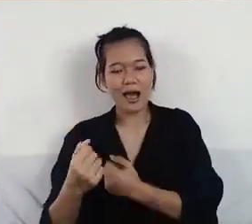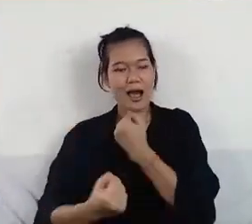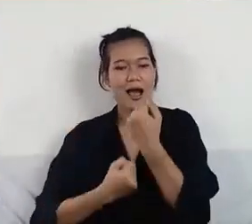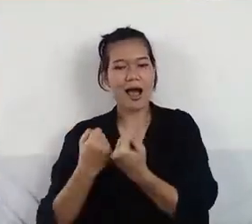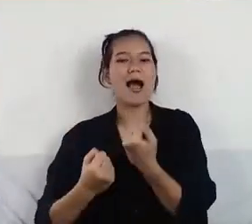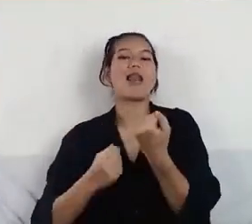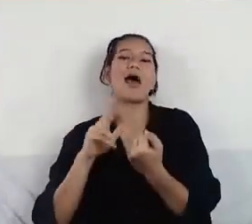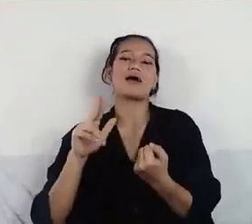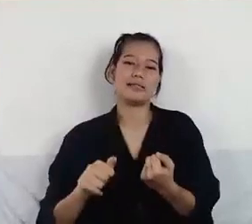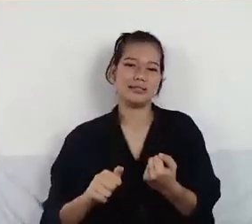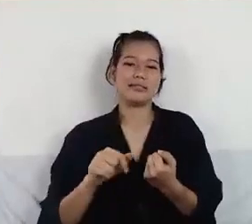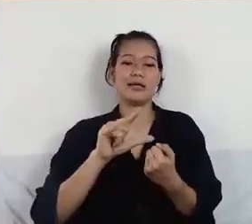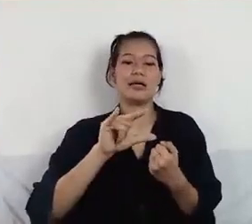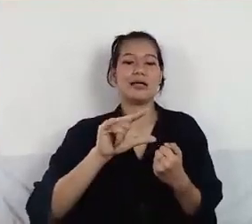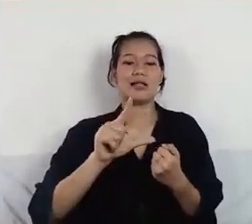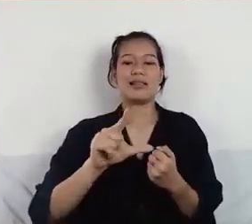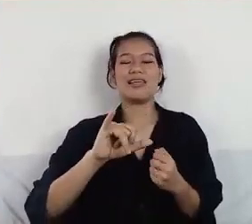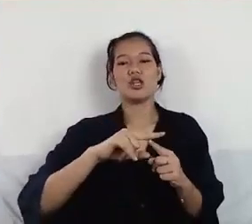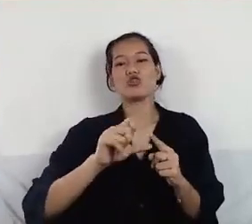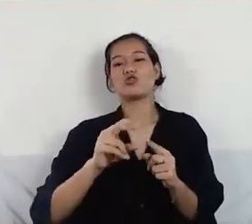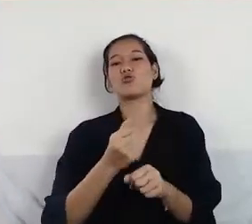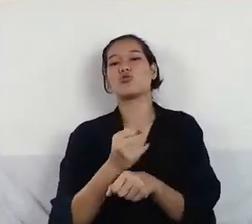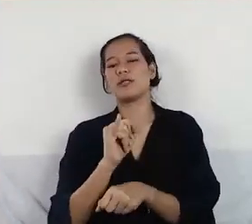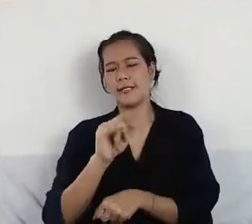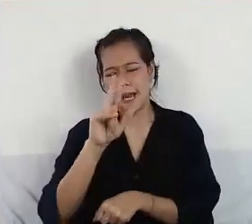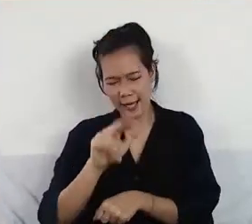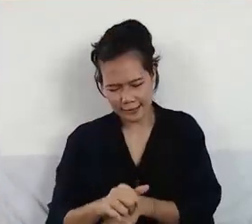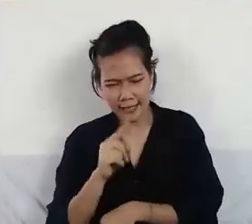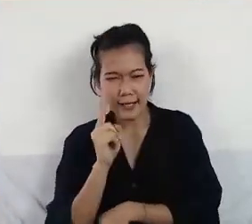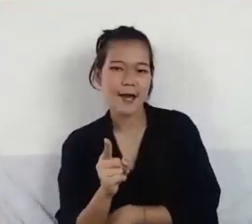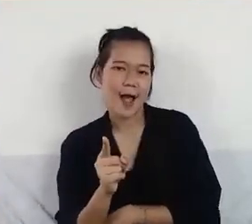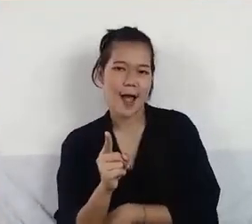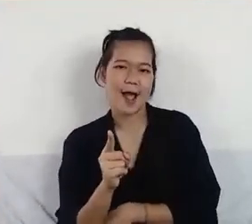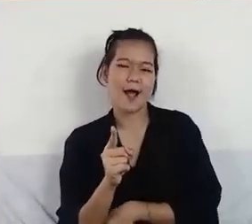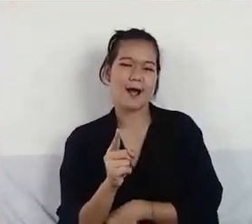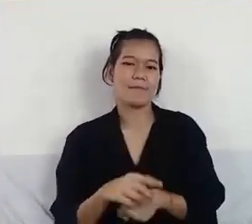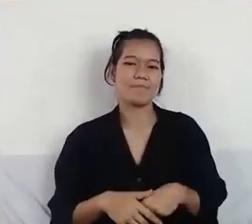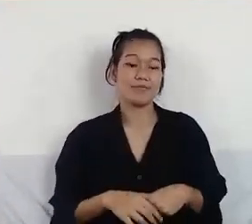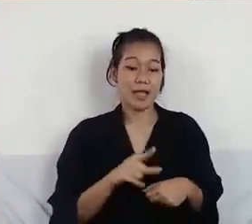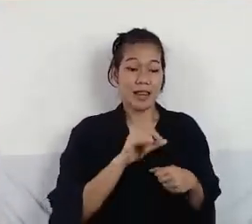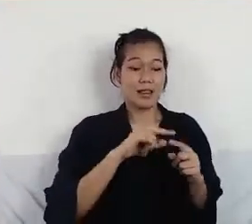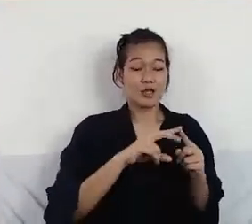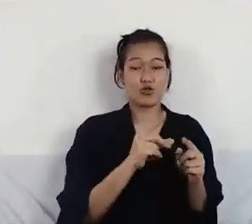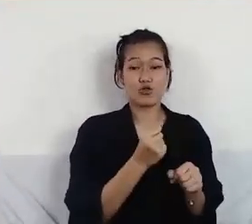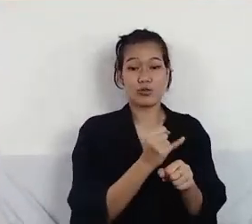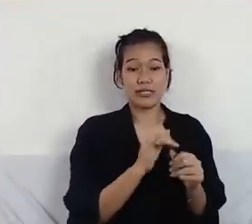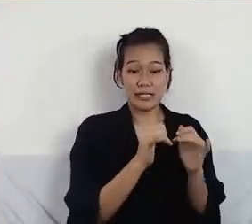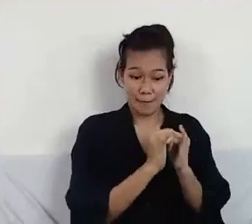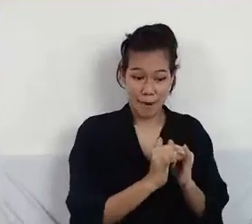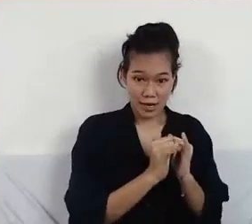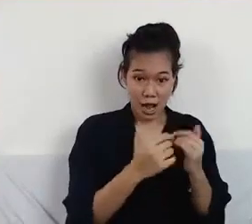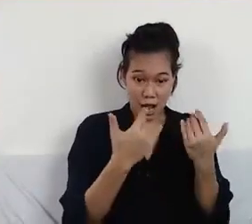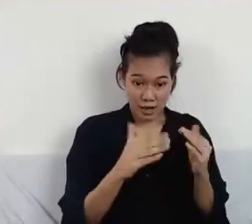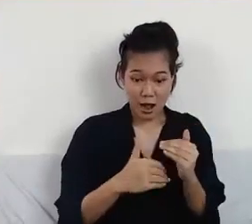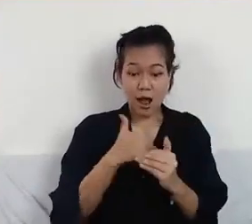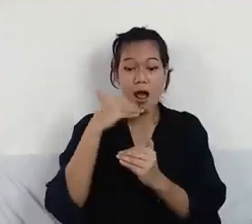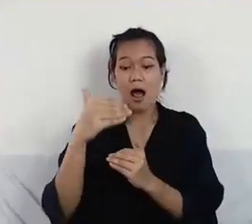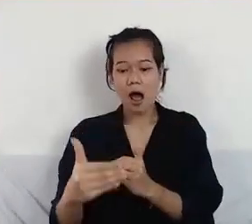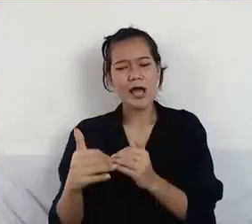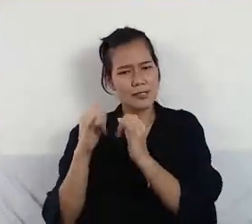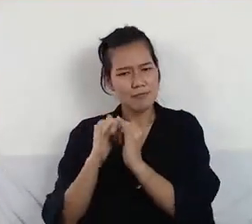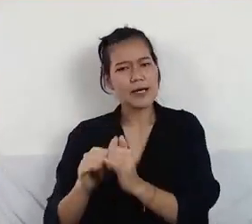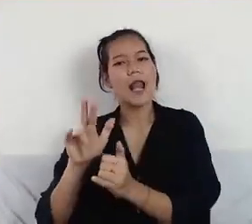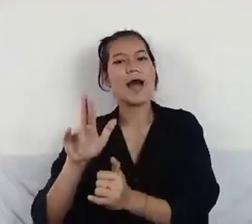liturgi yang kita lakukan setelah liturgi ini. Ada ibadah yang kita